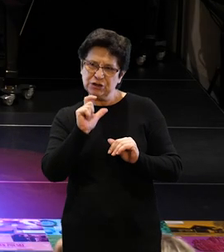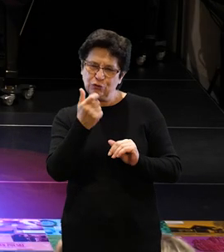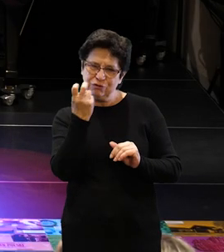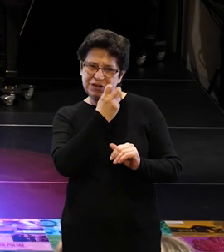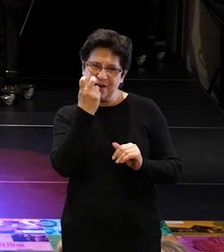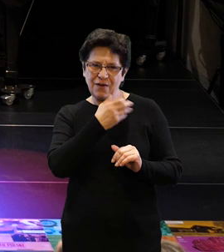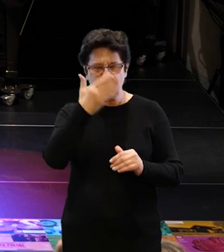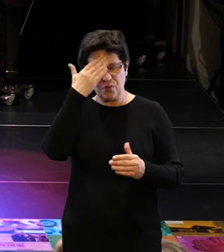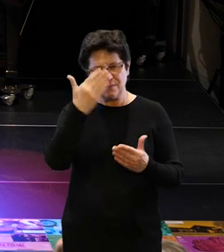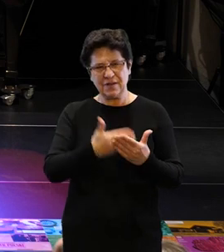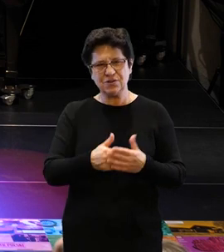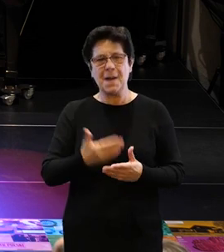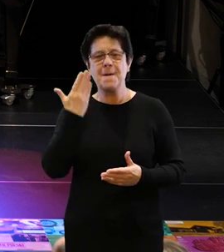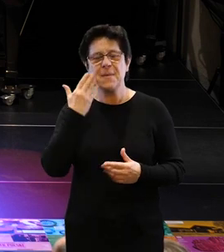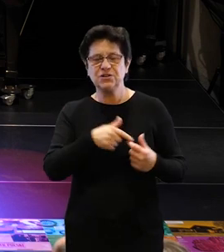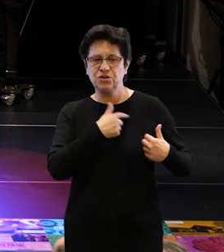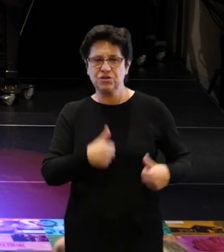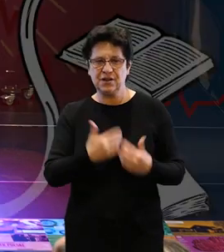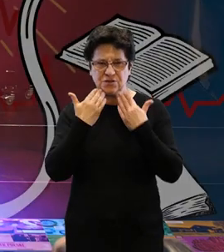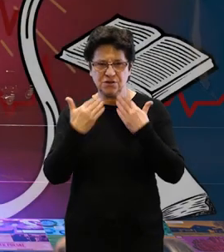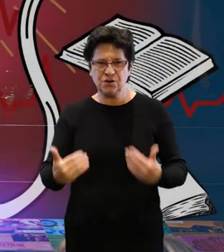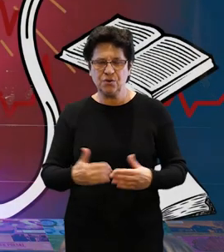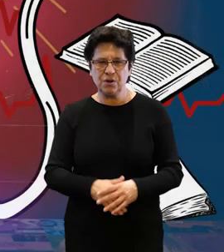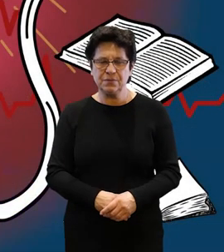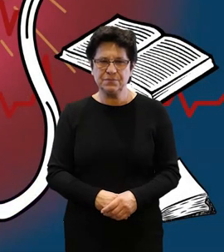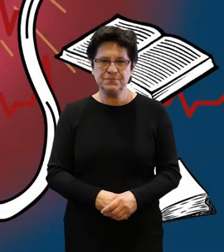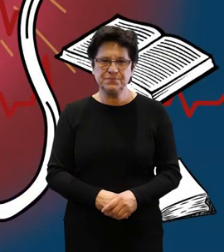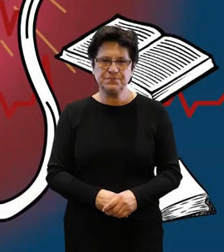ciekawego dowiedzieć bardzo serdecznie państwu